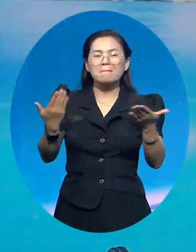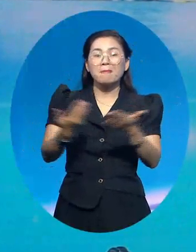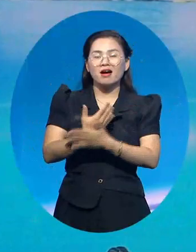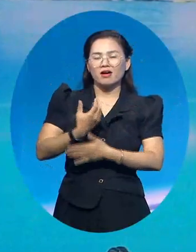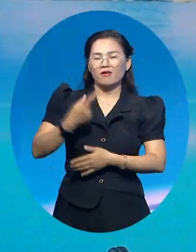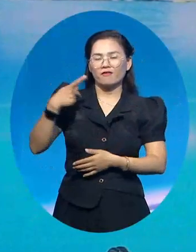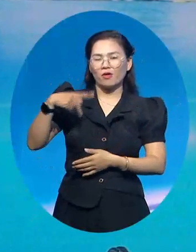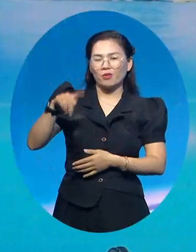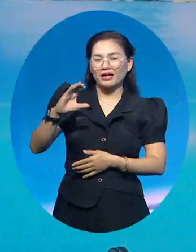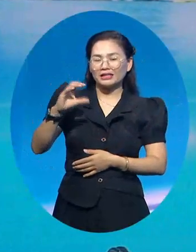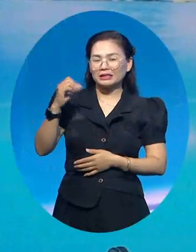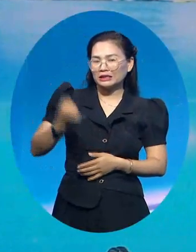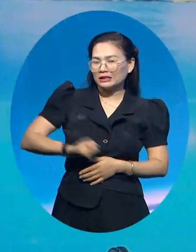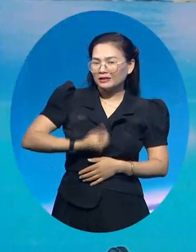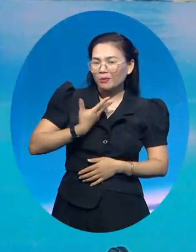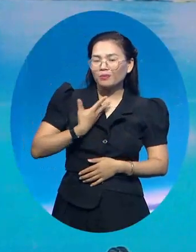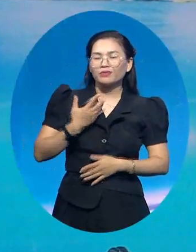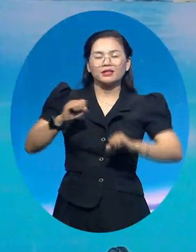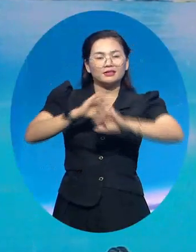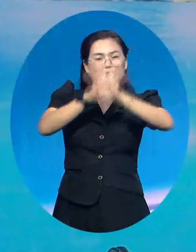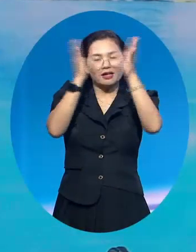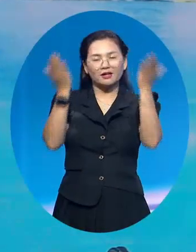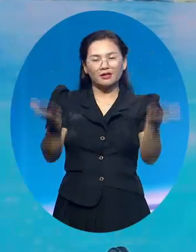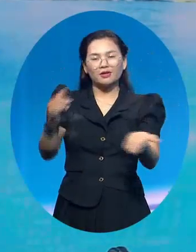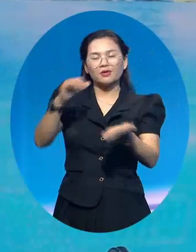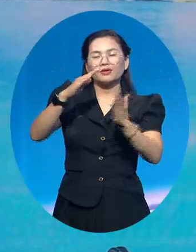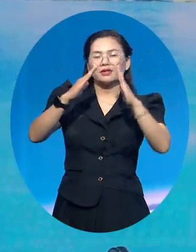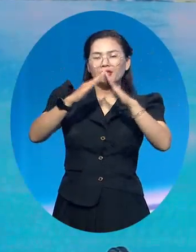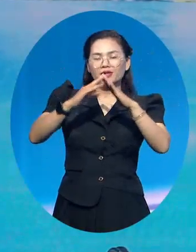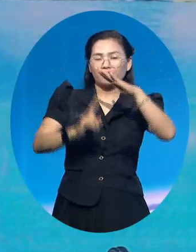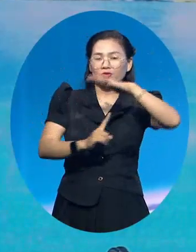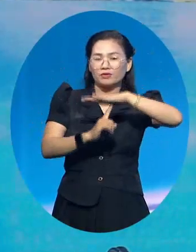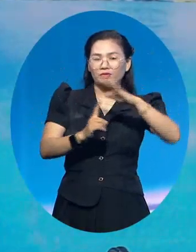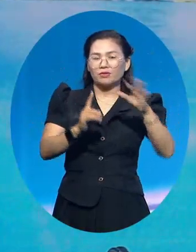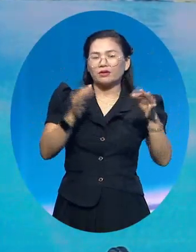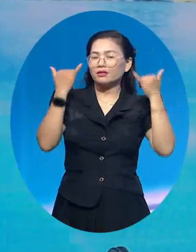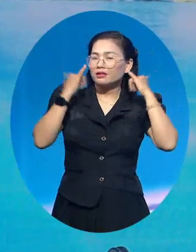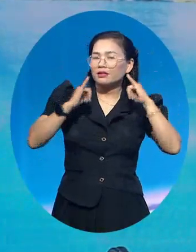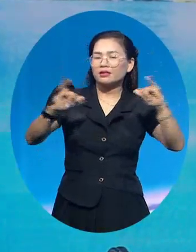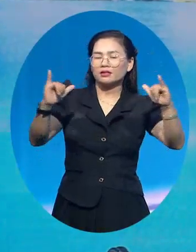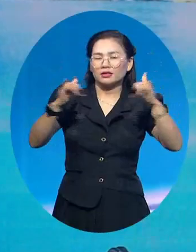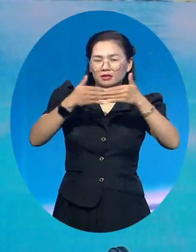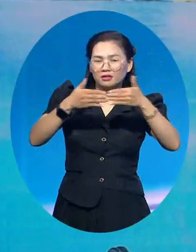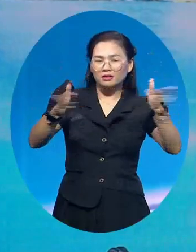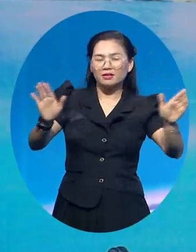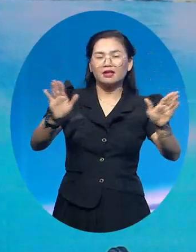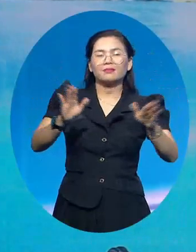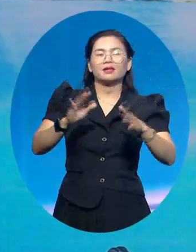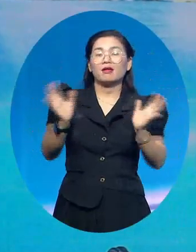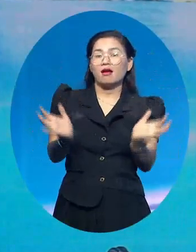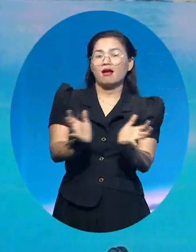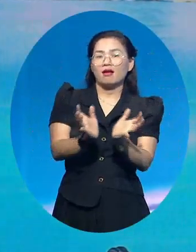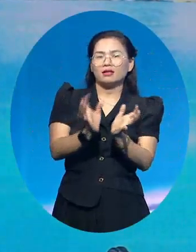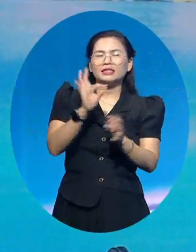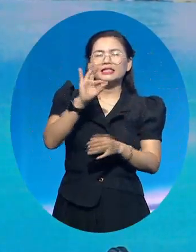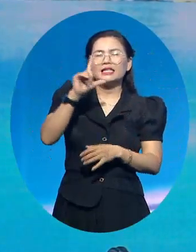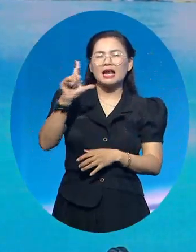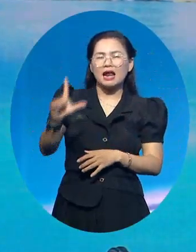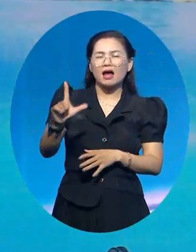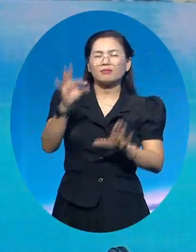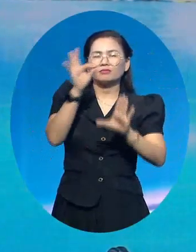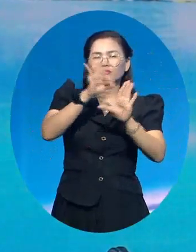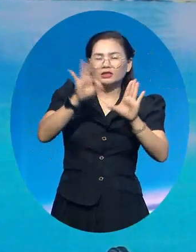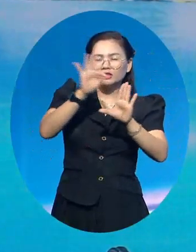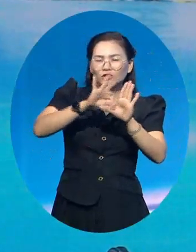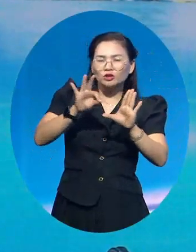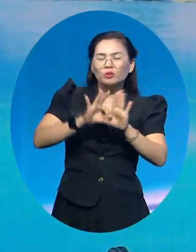cách sống và xu hướng nhà ở, sáng nay tại Nhà văn hóa Thanh niên Thành phố Hồ Chí Minh đã diễn ra lễ khai mạc triển lãm Sáng tạo trẻ, kiến trúc, nội thất,